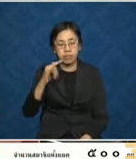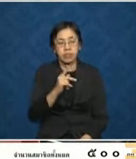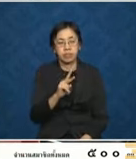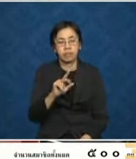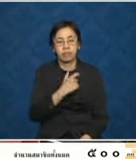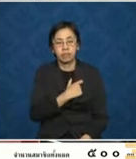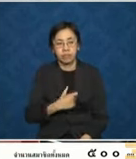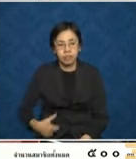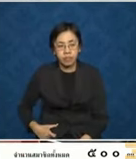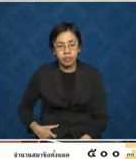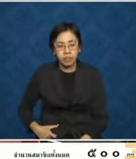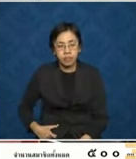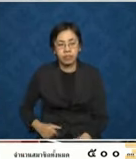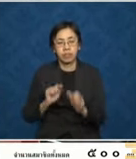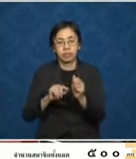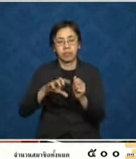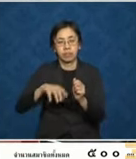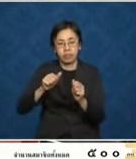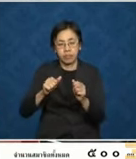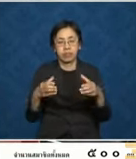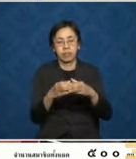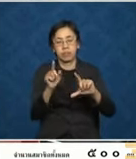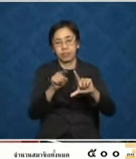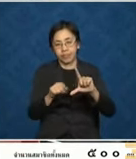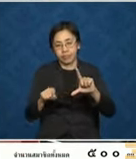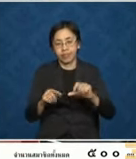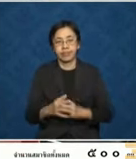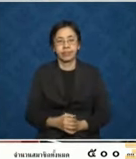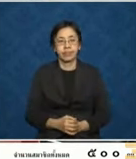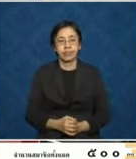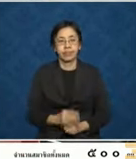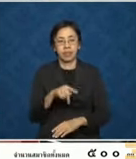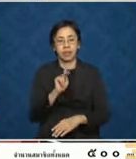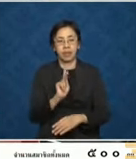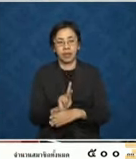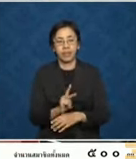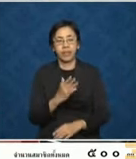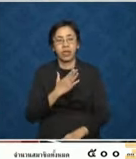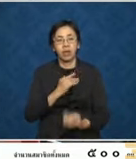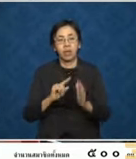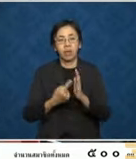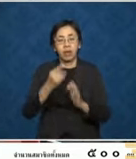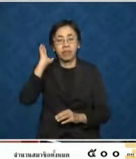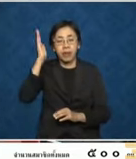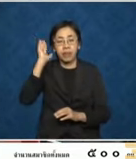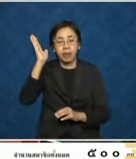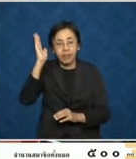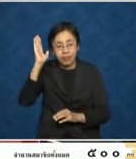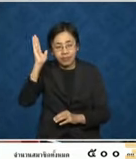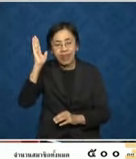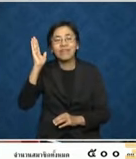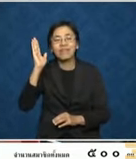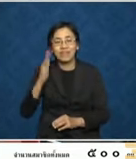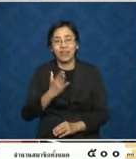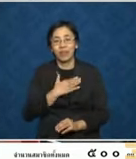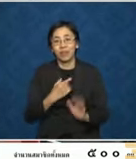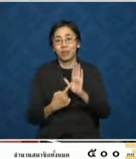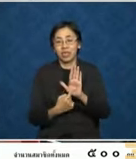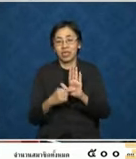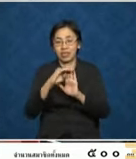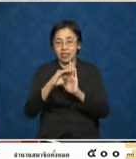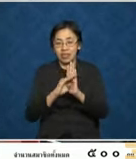และตำบลสวนพริกไทยอำเภอเมืองจากพรรคก้าวไกลครับท่านประธานครับก่อนที่ผมจะเริ่มอภิปรายสนับสนุนญัตติและเสนอแนะ